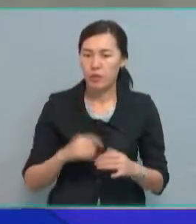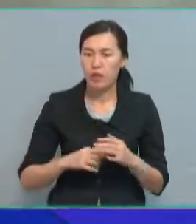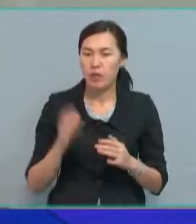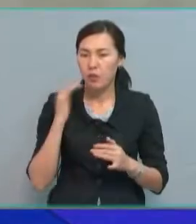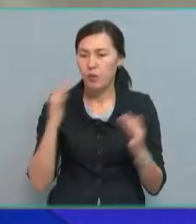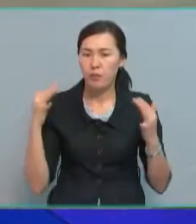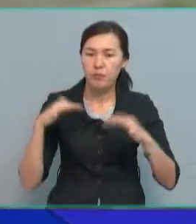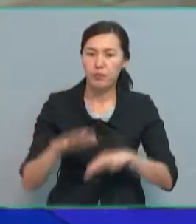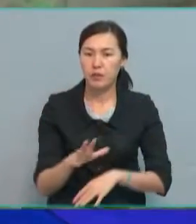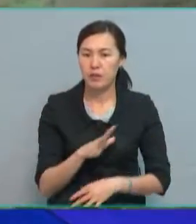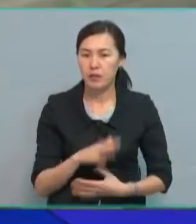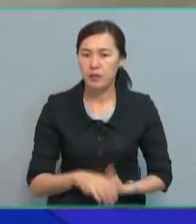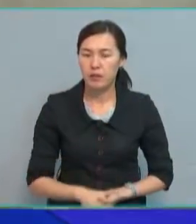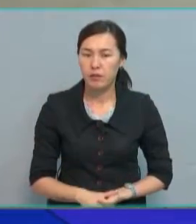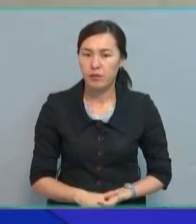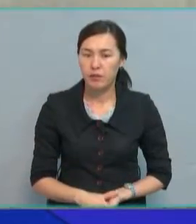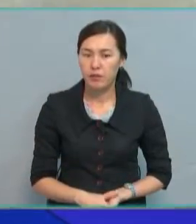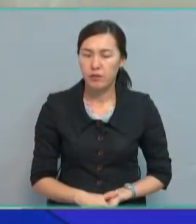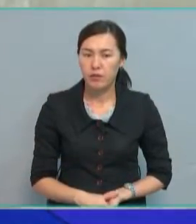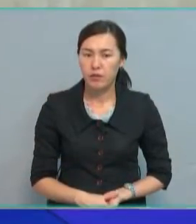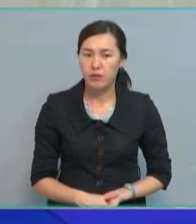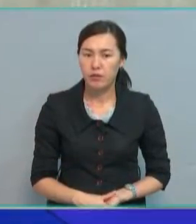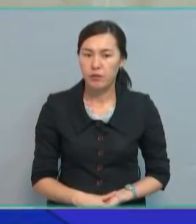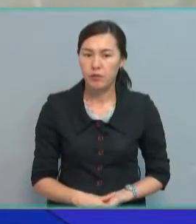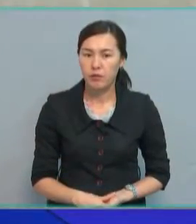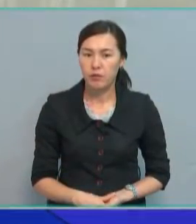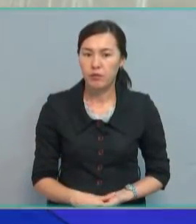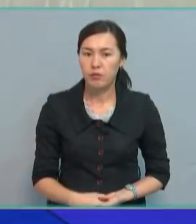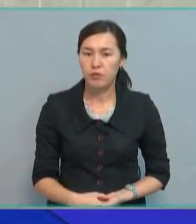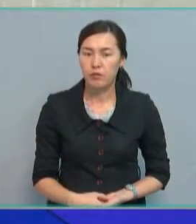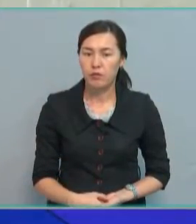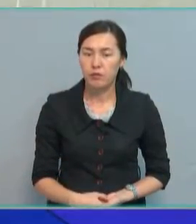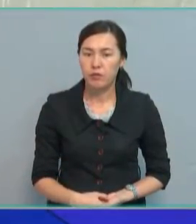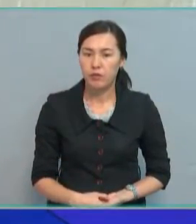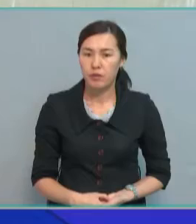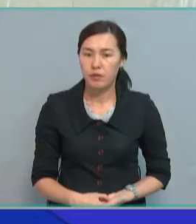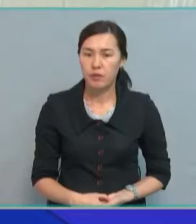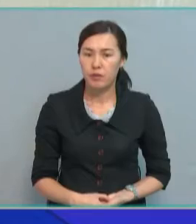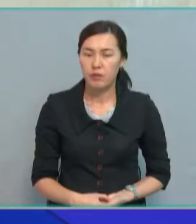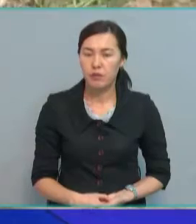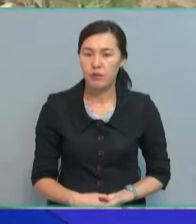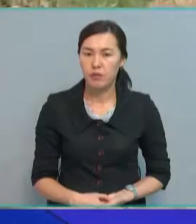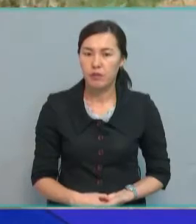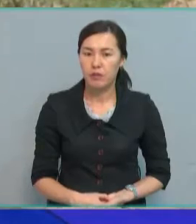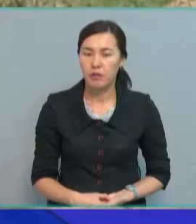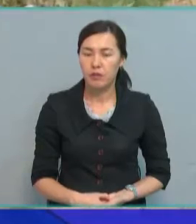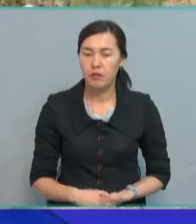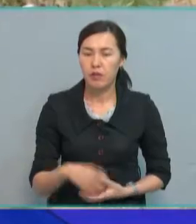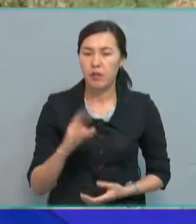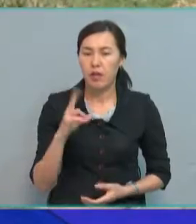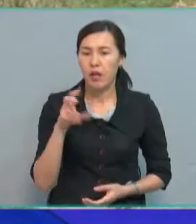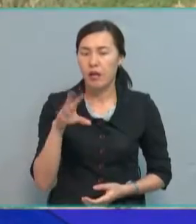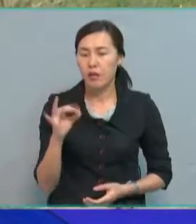жерден. Мына тесіктерден. Ана пробный стилдің астында да мына үйге кіретін адышкіден су кірді. Ғали